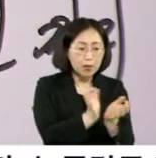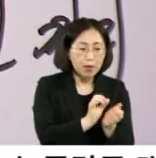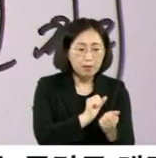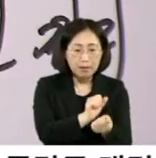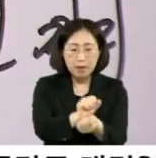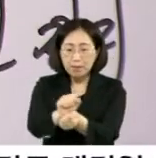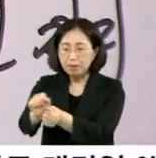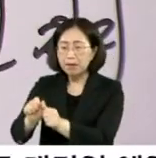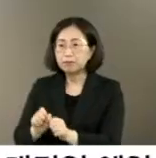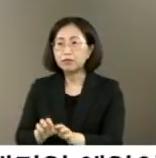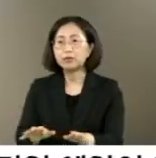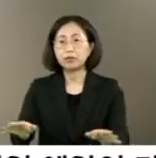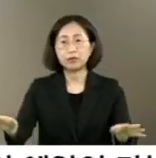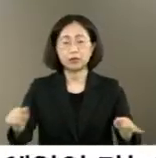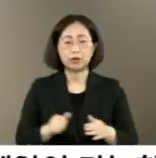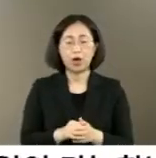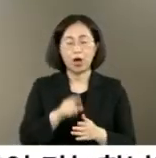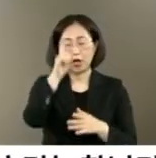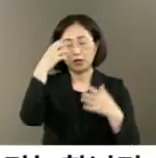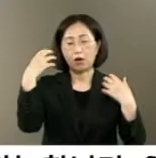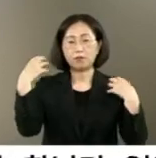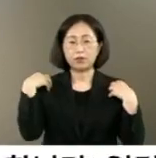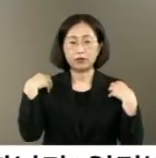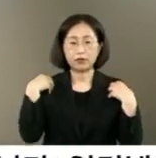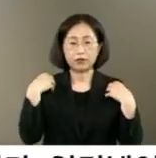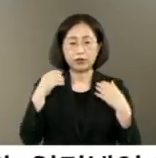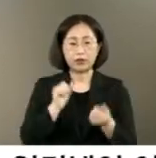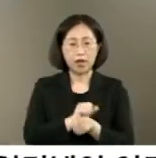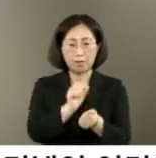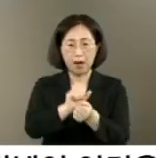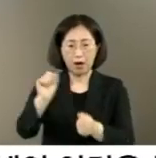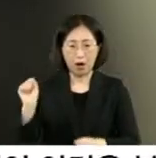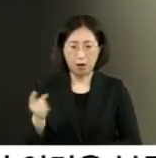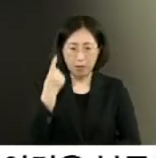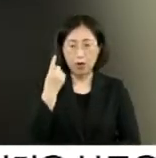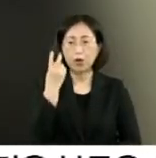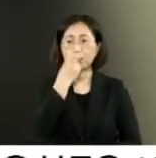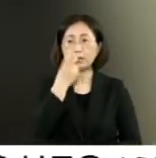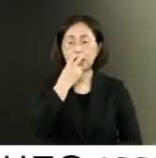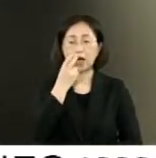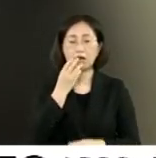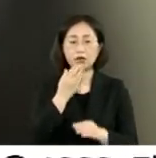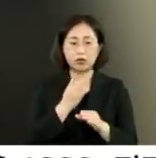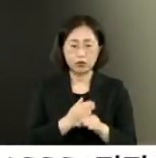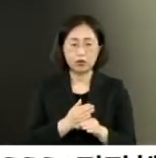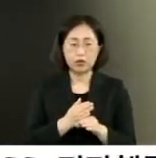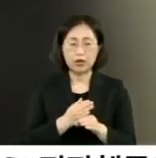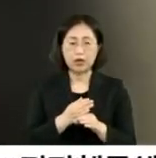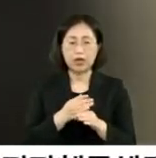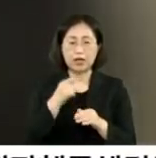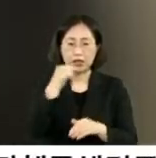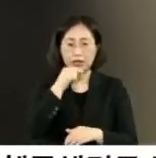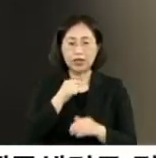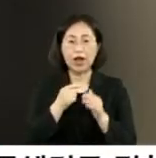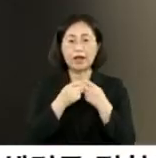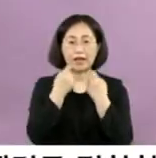사례가 잇따르는 상황. 방역당국은 정확한 감염 경로 파악에 나서는 한편 철저한 개인 방역을